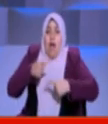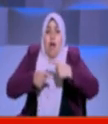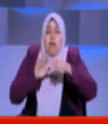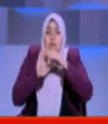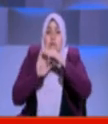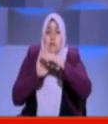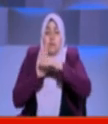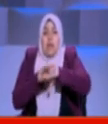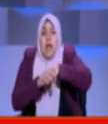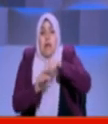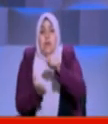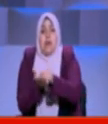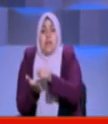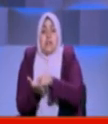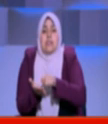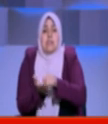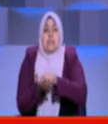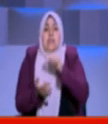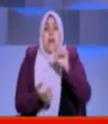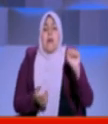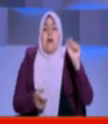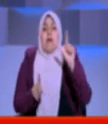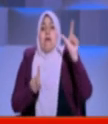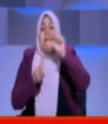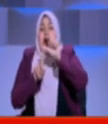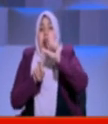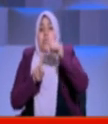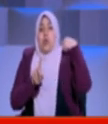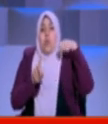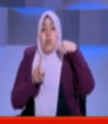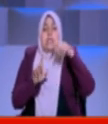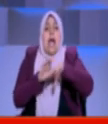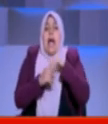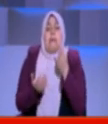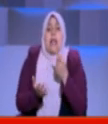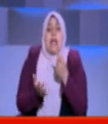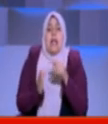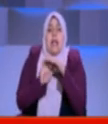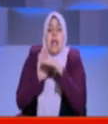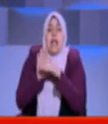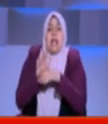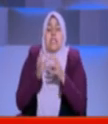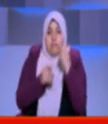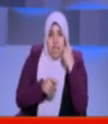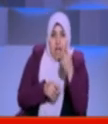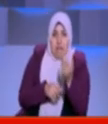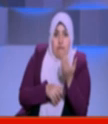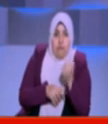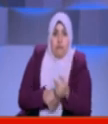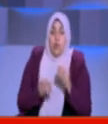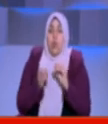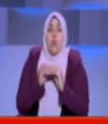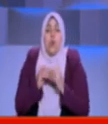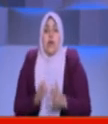إن اتخذها السيد مصطفى الكاظمي سيكون قد قدم عطاء طيبا على الأقل في بدايات عمله؟ أي الخطوات